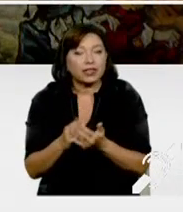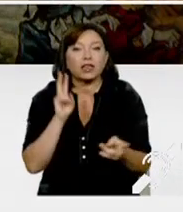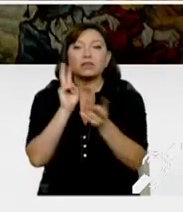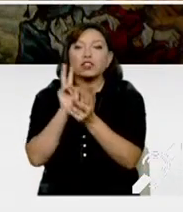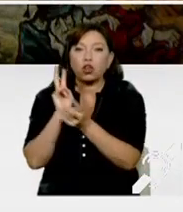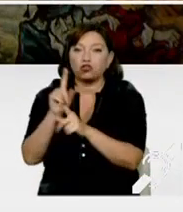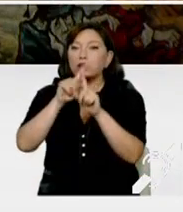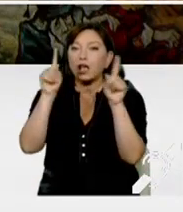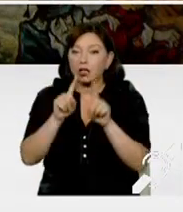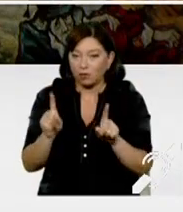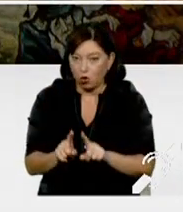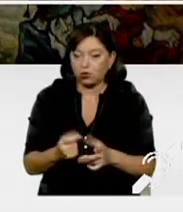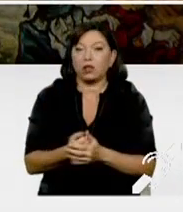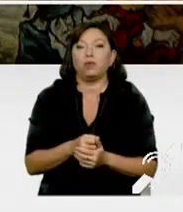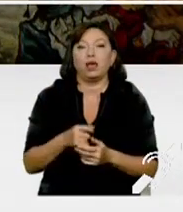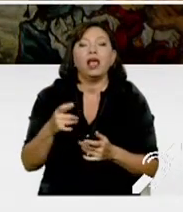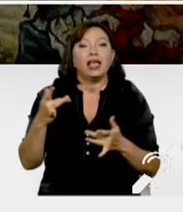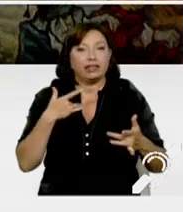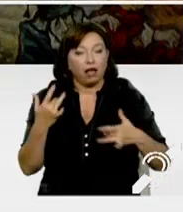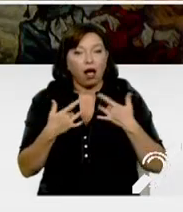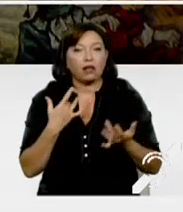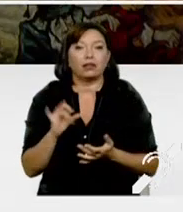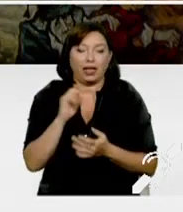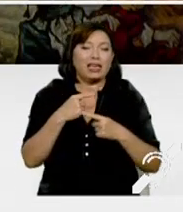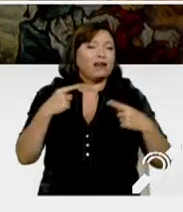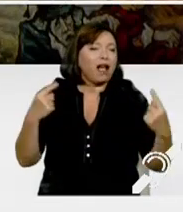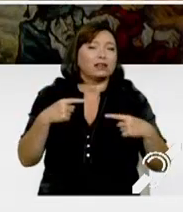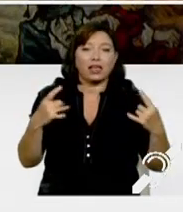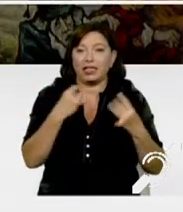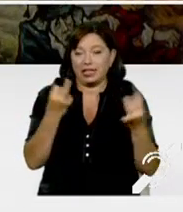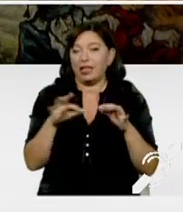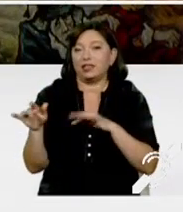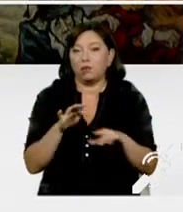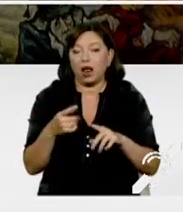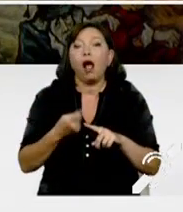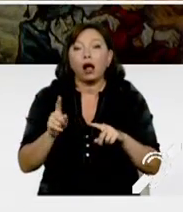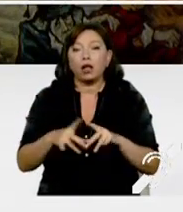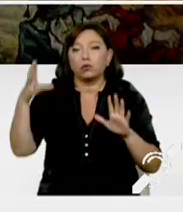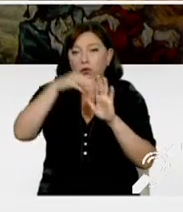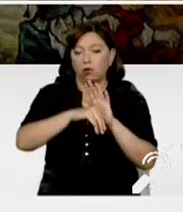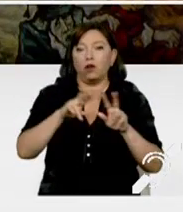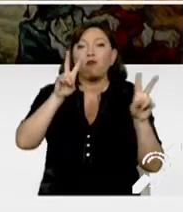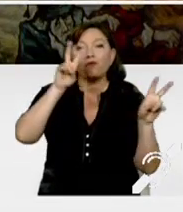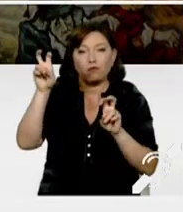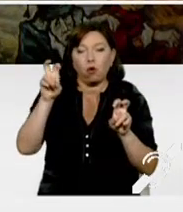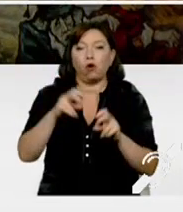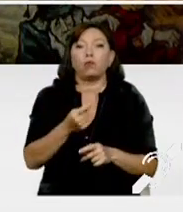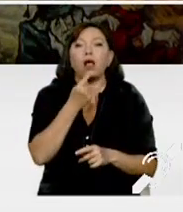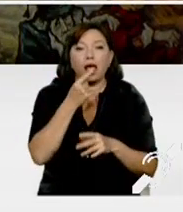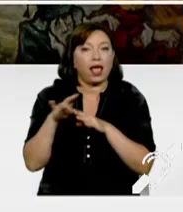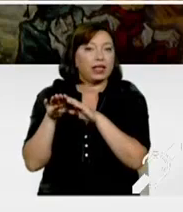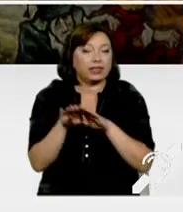de cultură, dar și din lumea teatrului și alte evenimente reunite sub formula identități